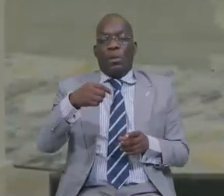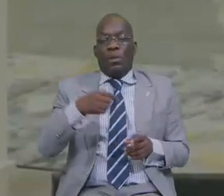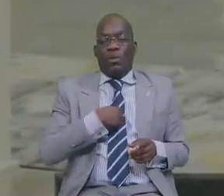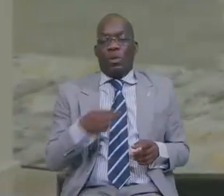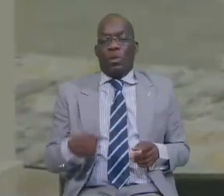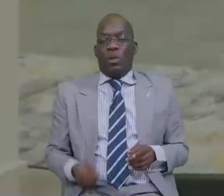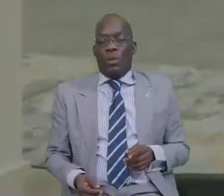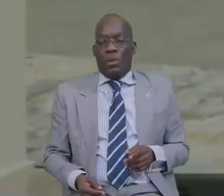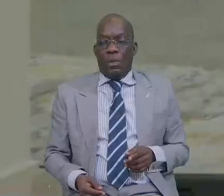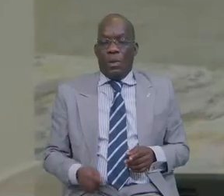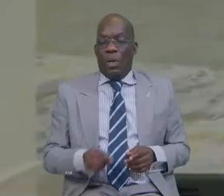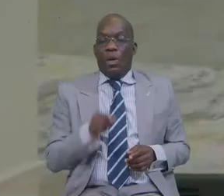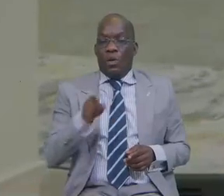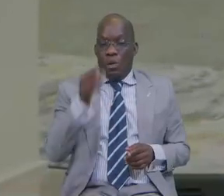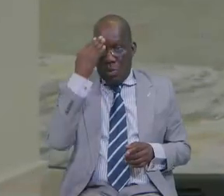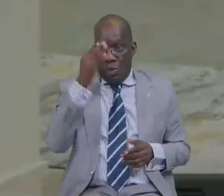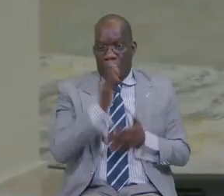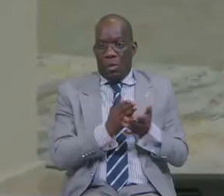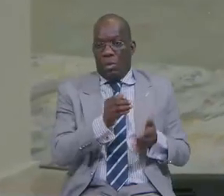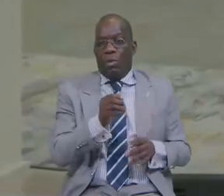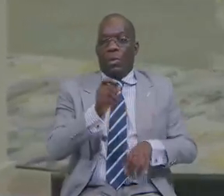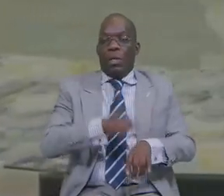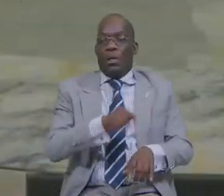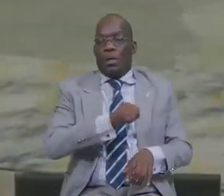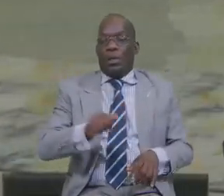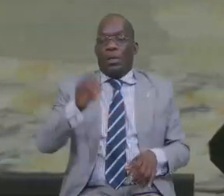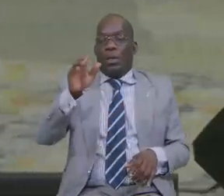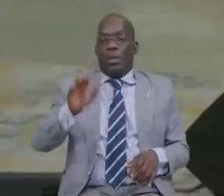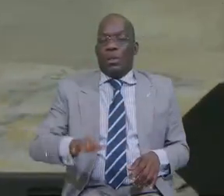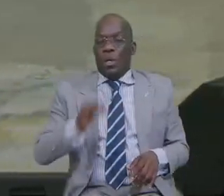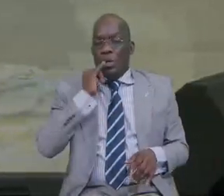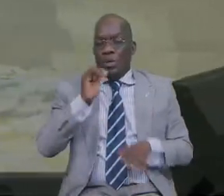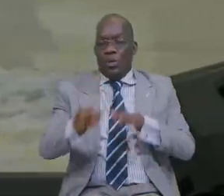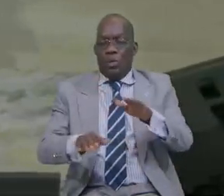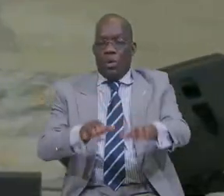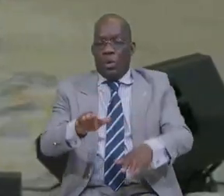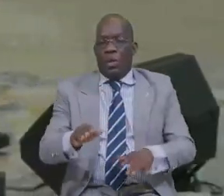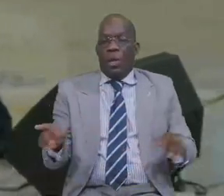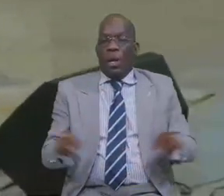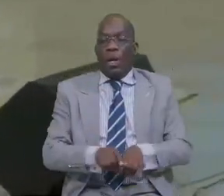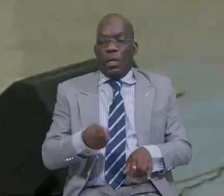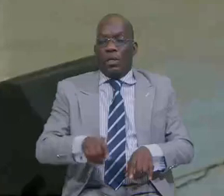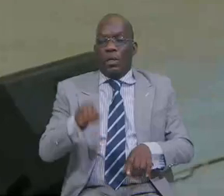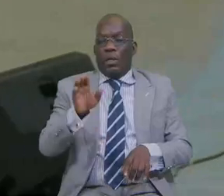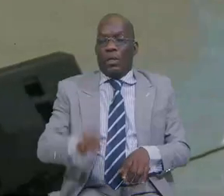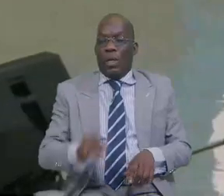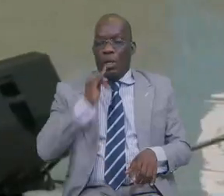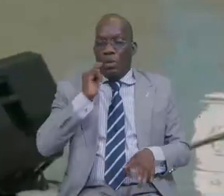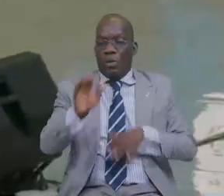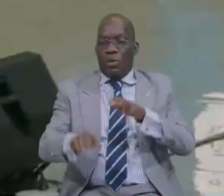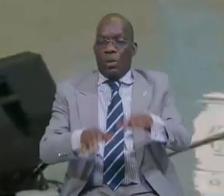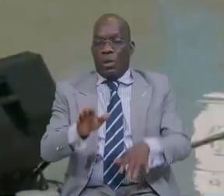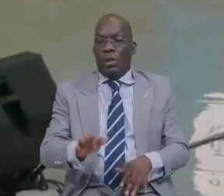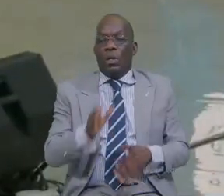parfois un enfant marche, un petit enfant. Et comme ce petit enfant bouge, quelqu'un